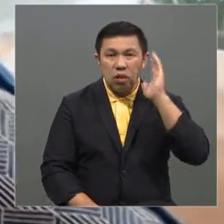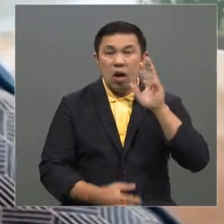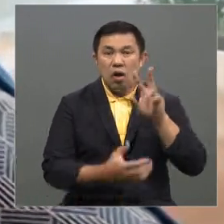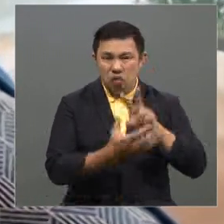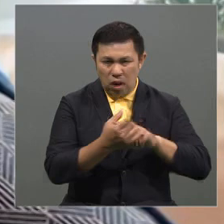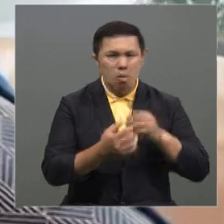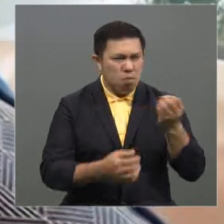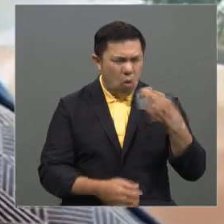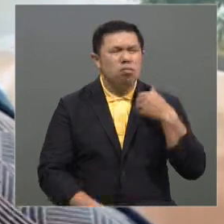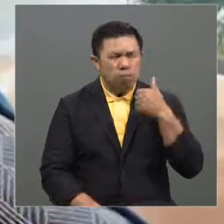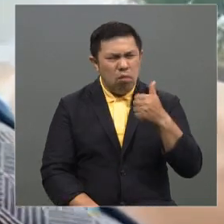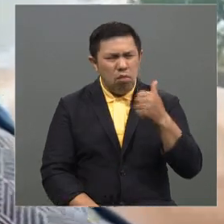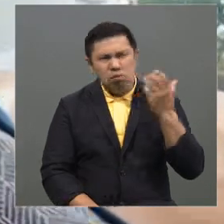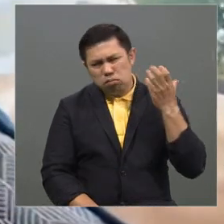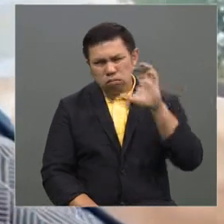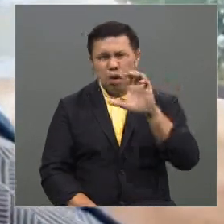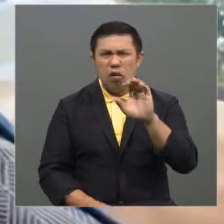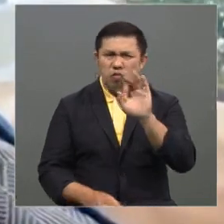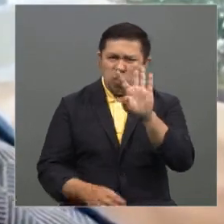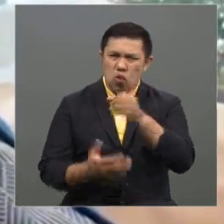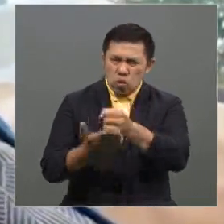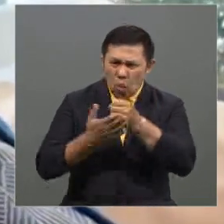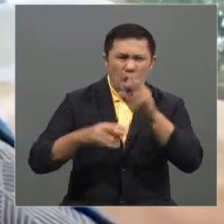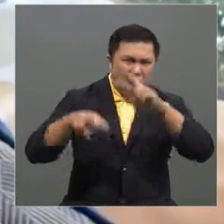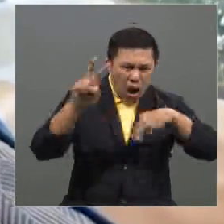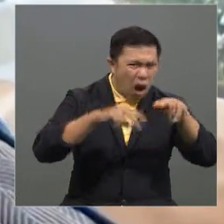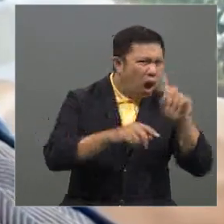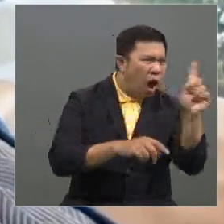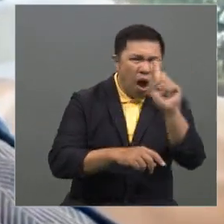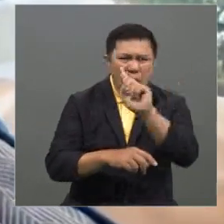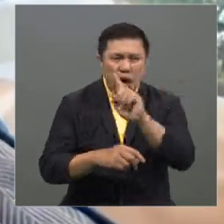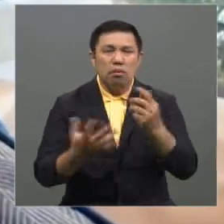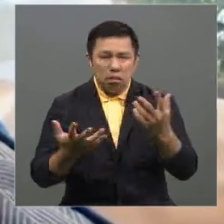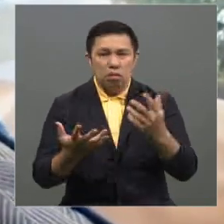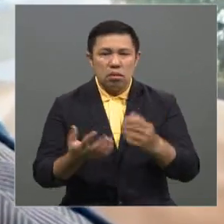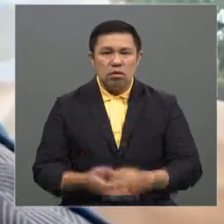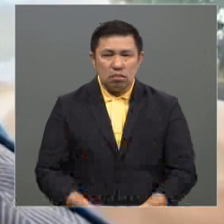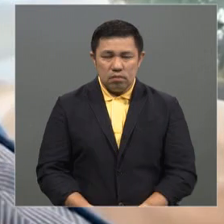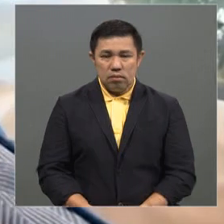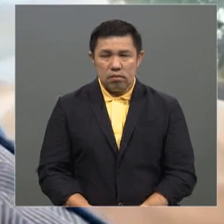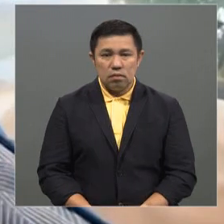พอดีนะแบบโซเชียลจะได้ช่วยตามว่าเป็นยังไงอย่างน้อยก็ได้ทำอะไรเงี้ย